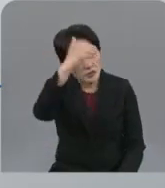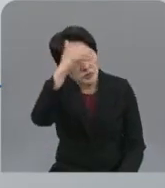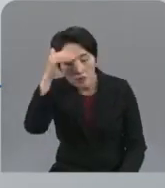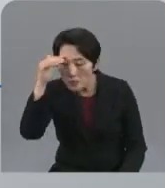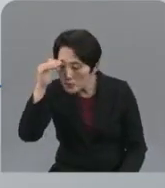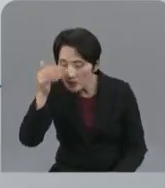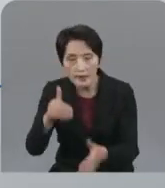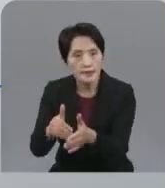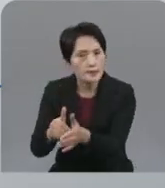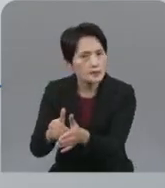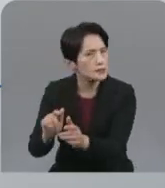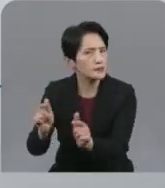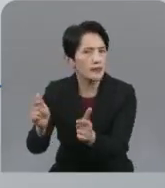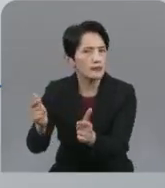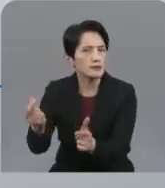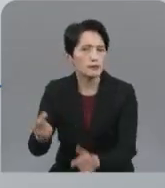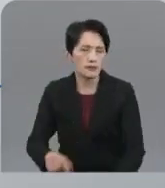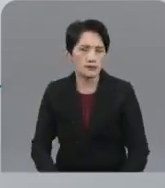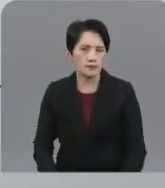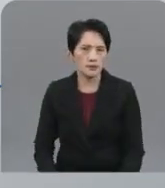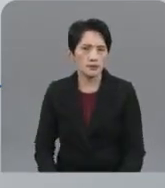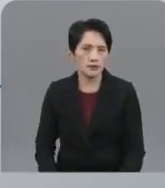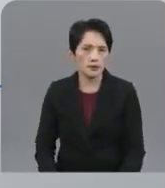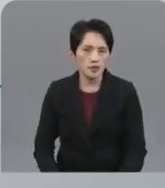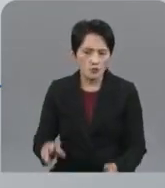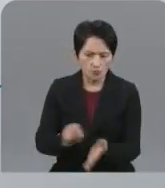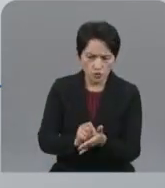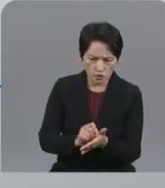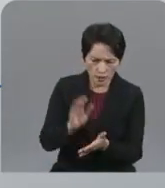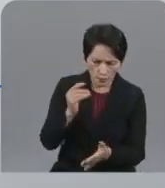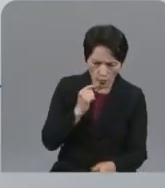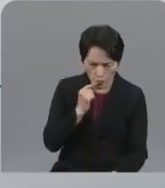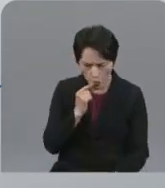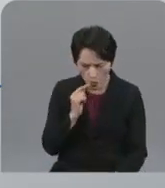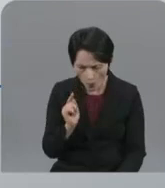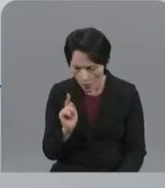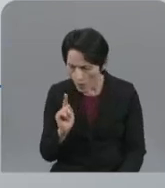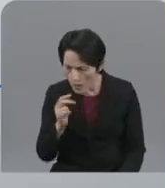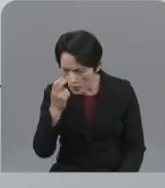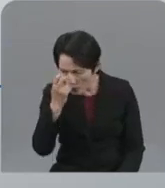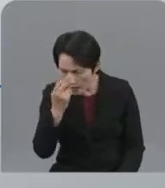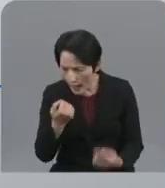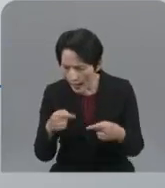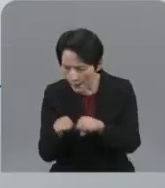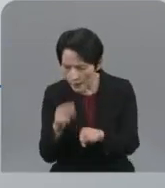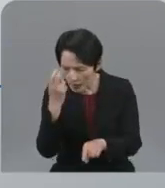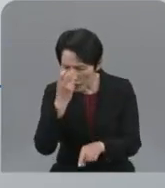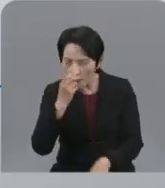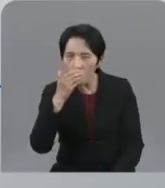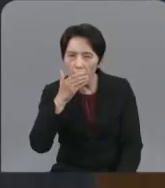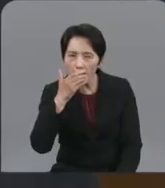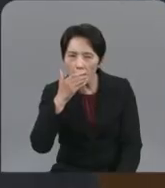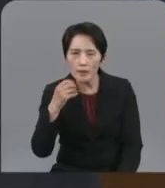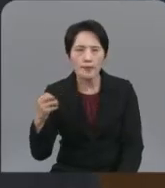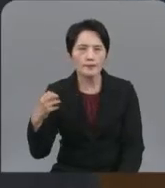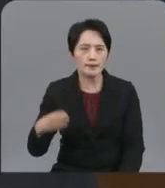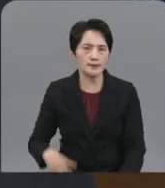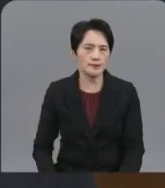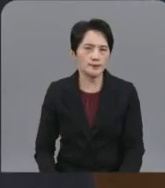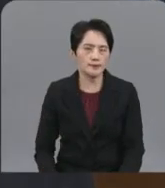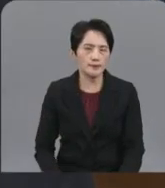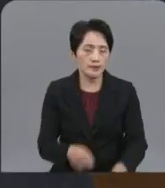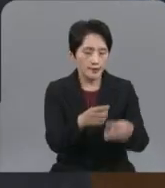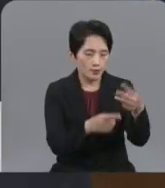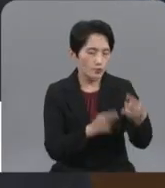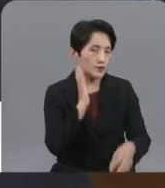sẽ không chỉ đơn thuần xem xét sơ qua hiện trường mà sẽ có thể cùng phía Nhật Bản tiến hành điều tra đối với các chất có vấn đề tại cuộc họp Nội